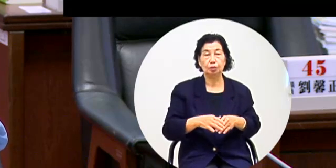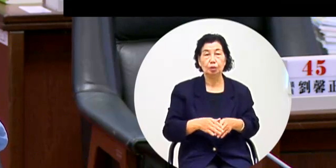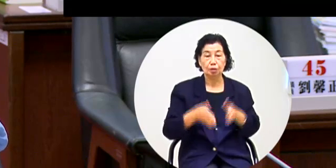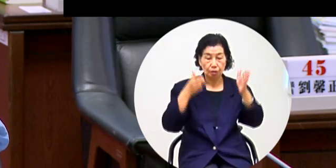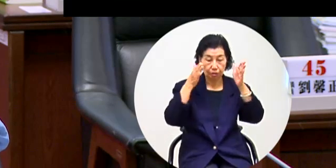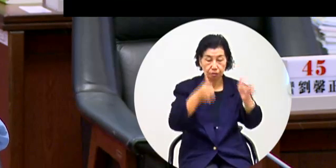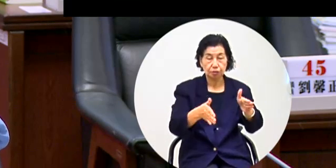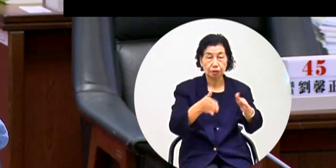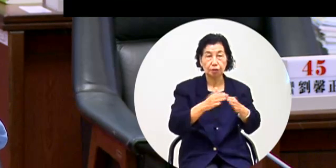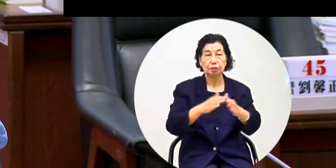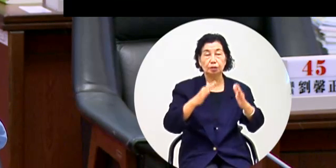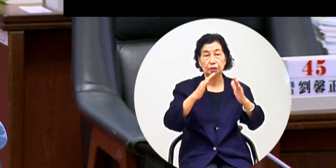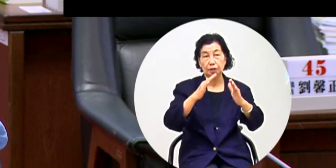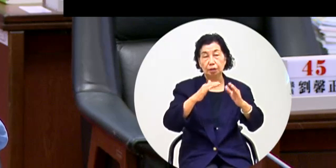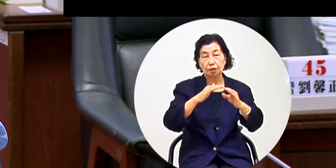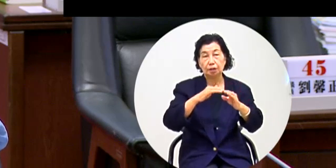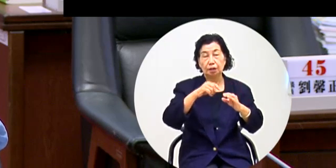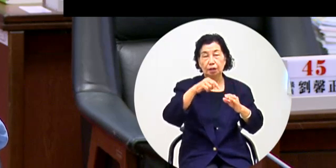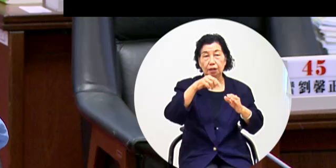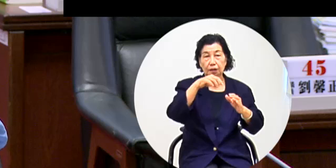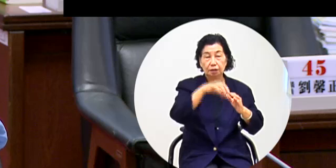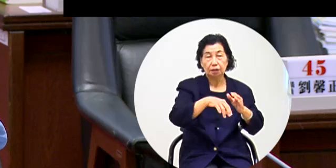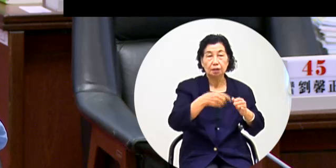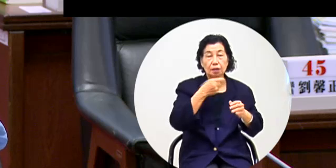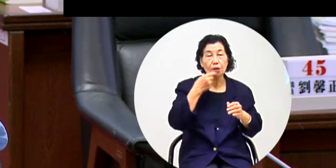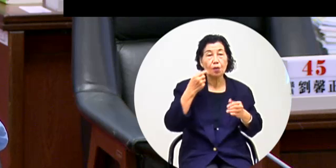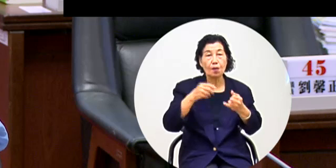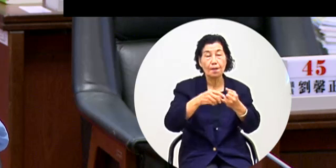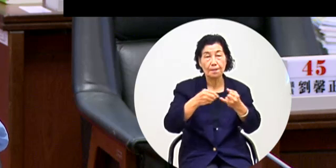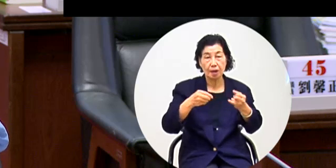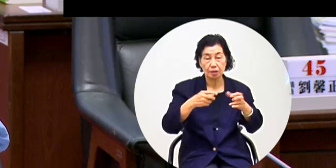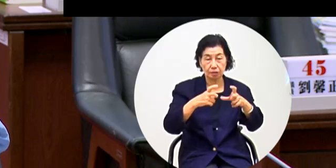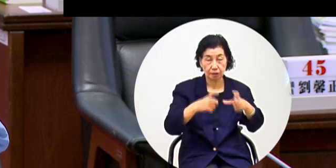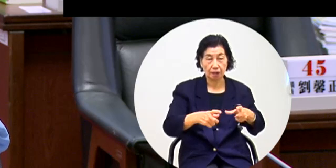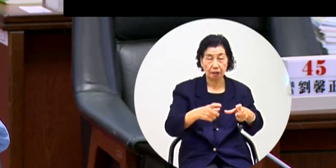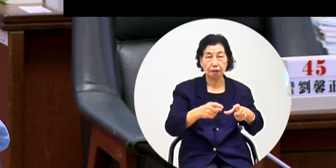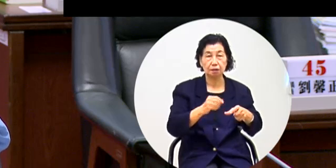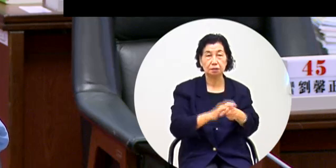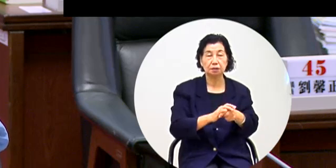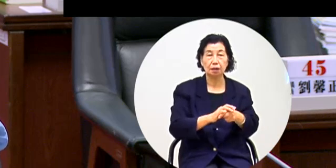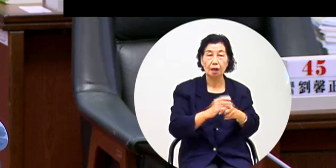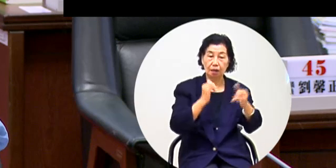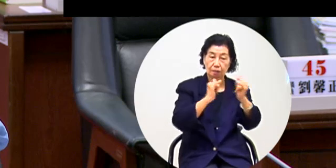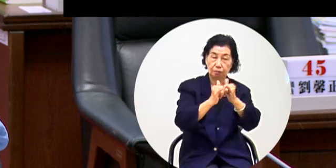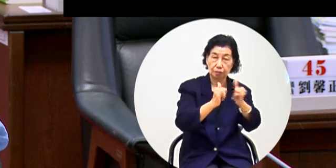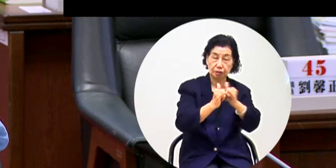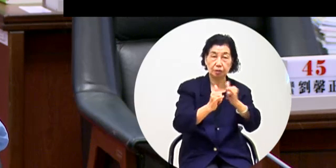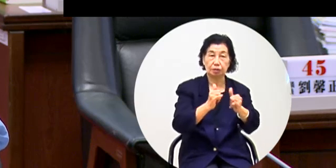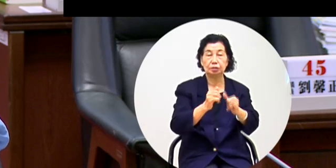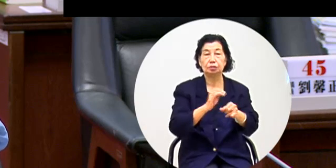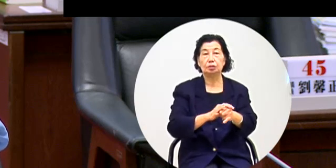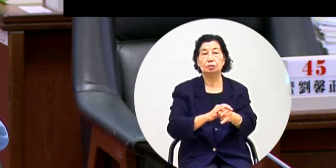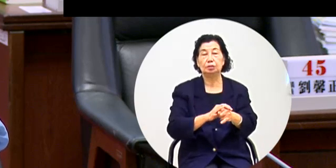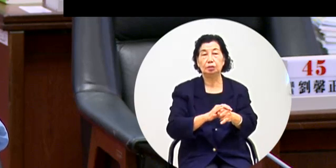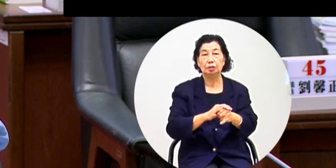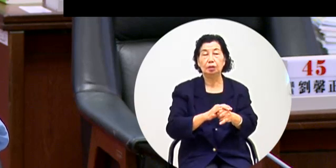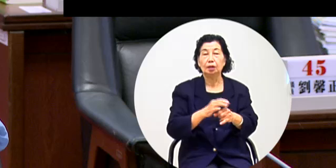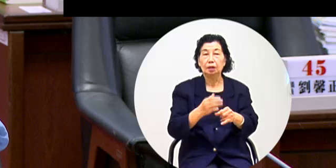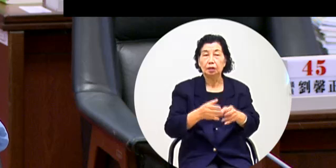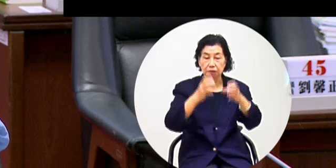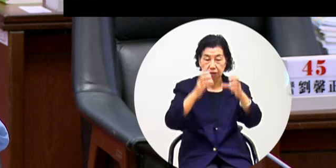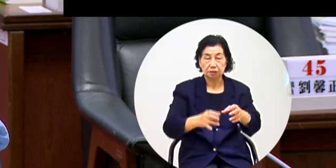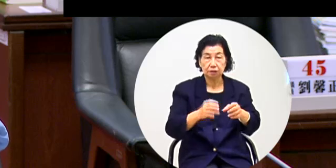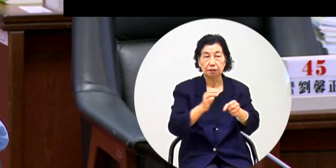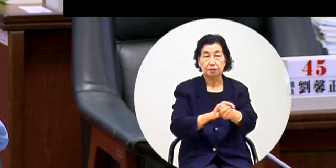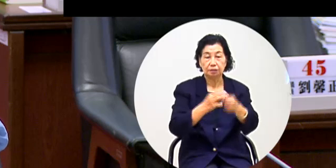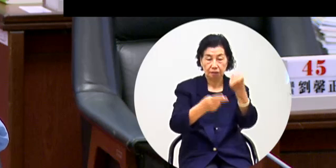众的需求，是不是能够考量把这个地方成立红毛港里，让红毛港的民众能够有一个